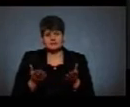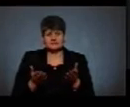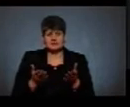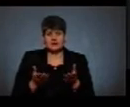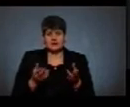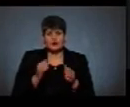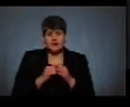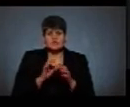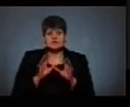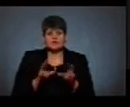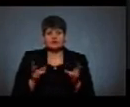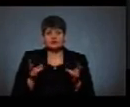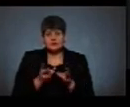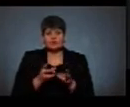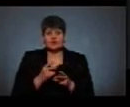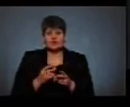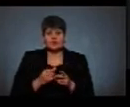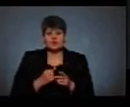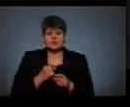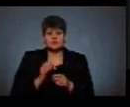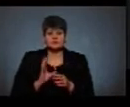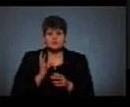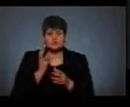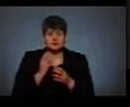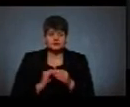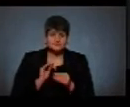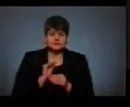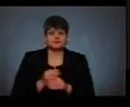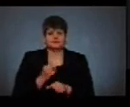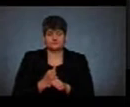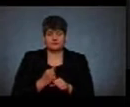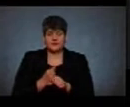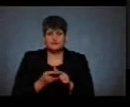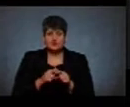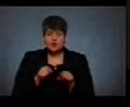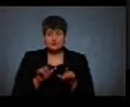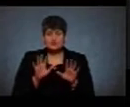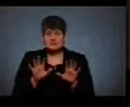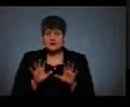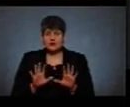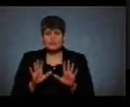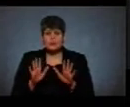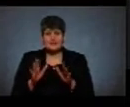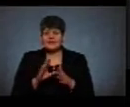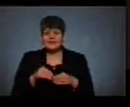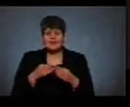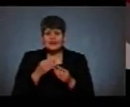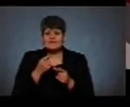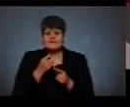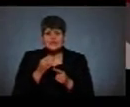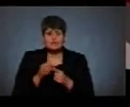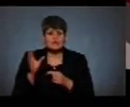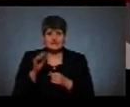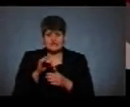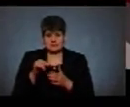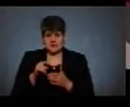закон потребує доопрацювання. Відносно цього закону, напевно, в певних моментах він не дає відповіді абсолютно на всі